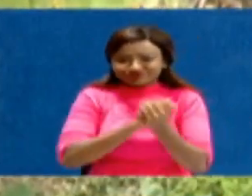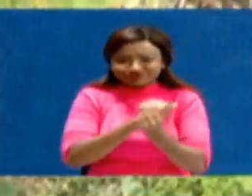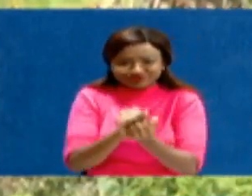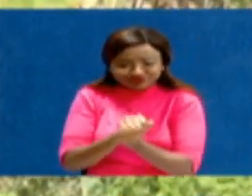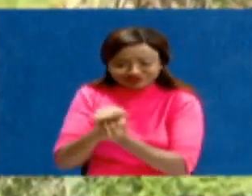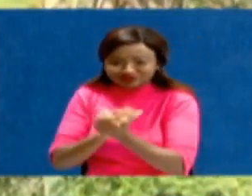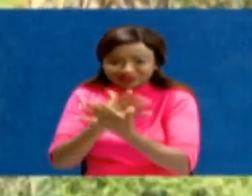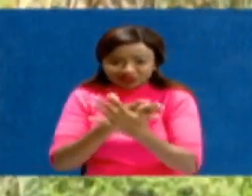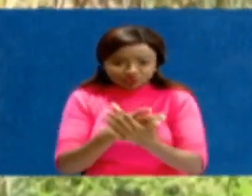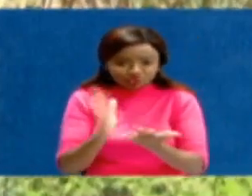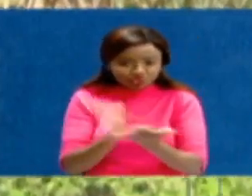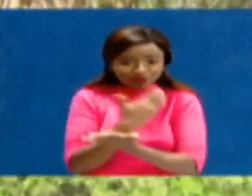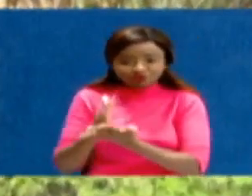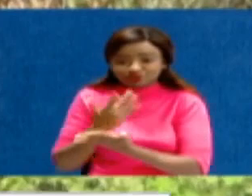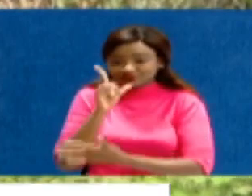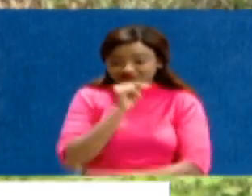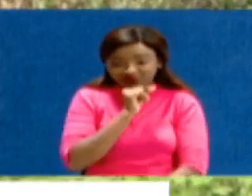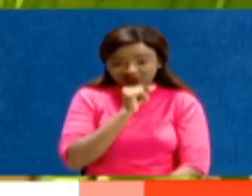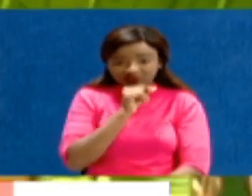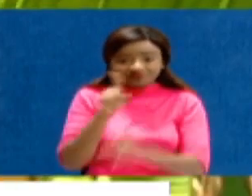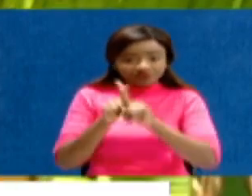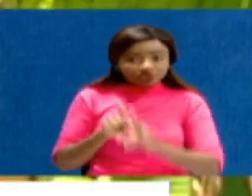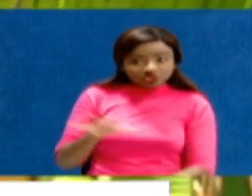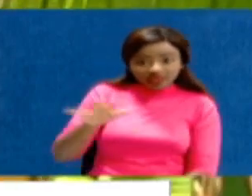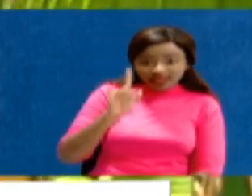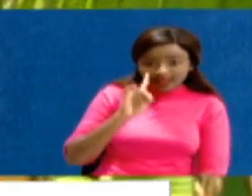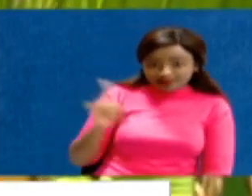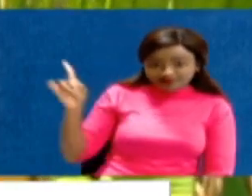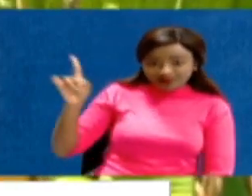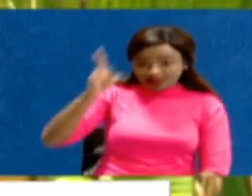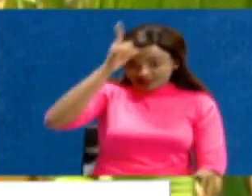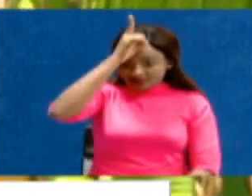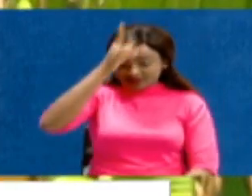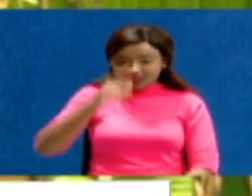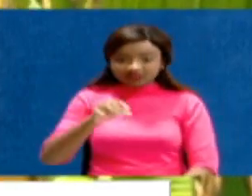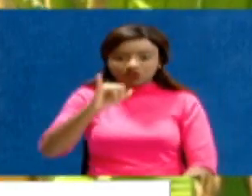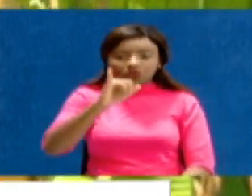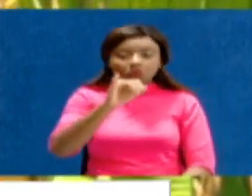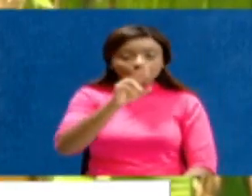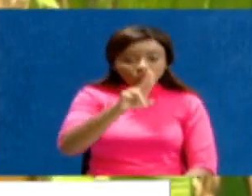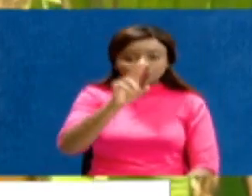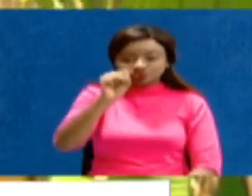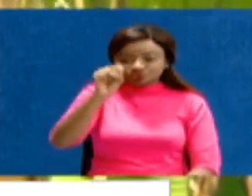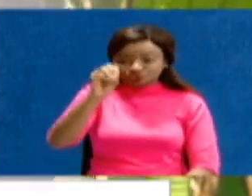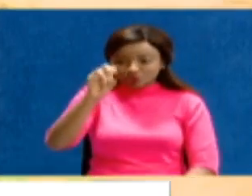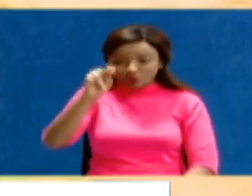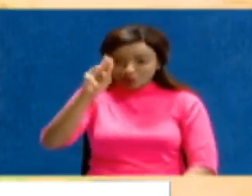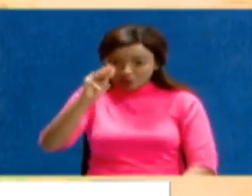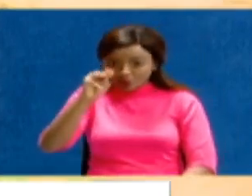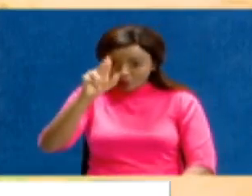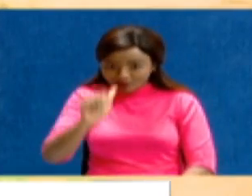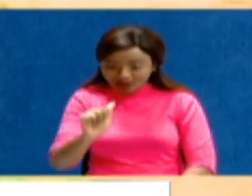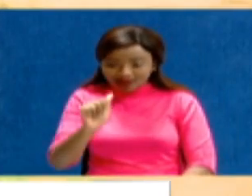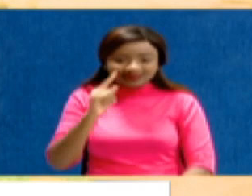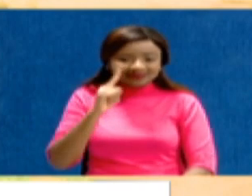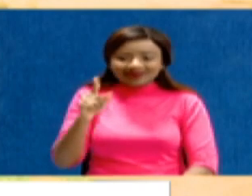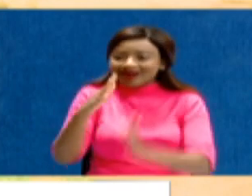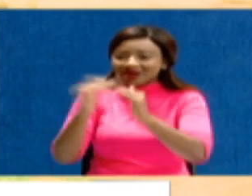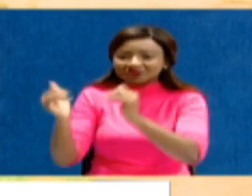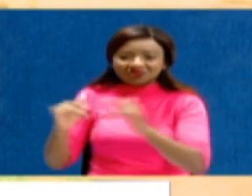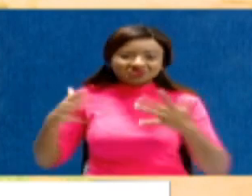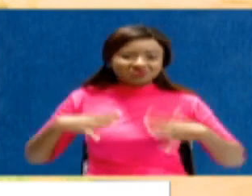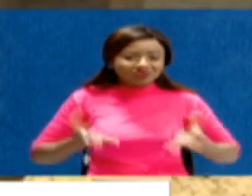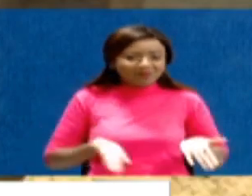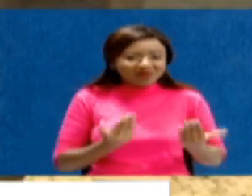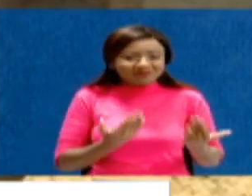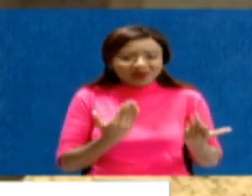maboma mbalimbali katika kijiji hiki kinachopakana na ufuo wa Usoma, ambapo baadhi ya vyumba vimesalia mahame baada ya